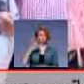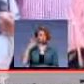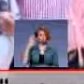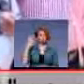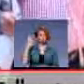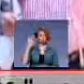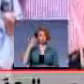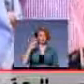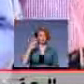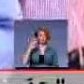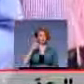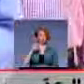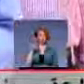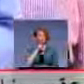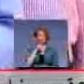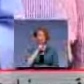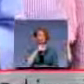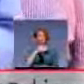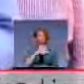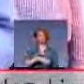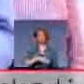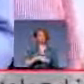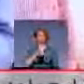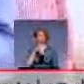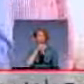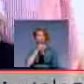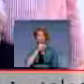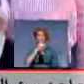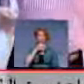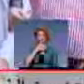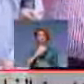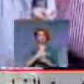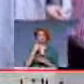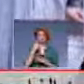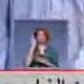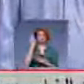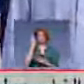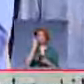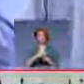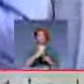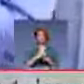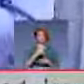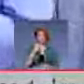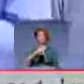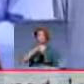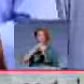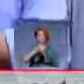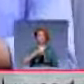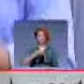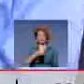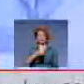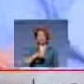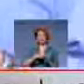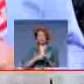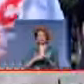المكان عشان نحاول نحل الأزمة. هما النهاردة معايا الشيخ عمرو الليسي والشيخ يوسف. أنا أولا برحب بيك يا شيخ عمرو، اهلا وسهلا. انا صادق عمرو،